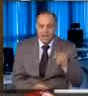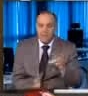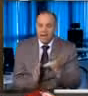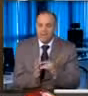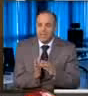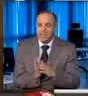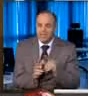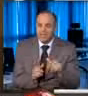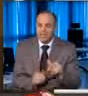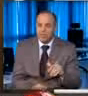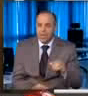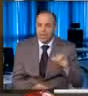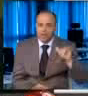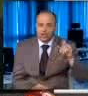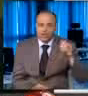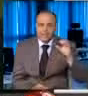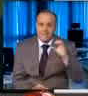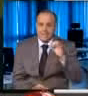بالجهات.